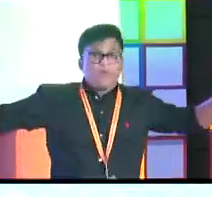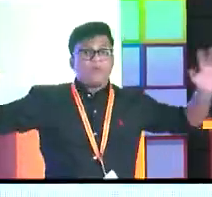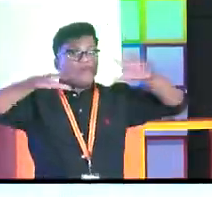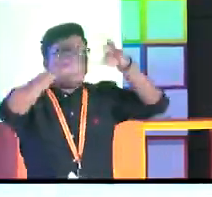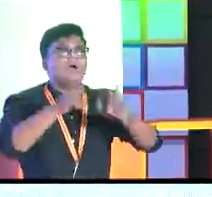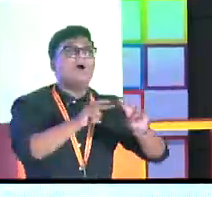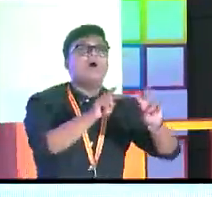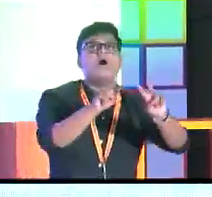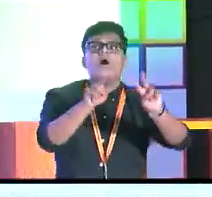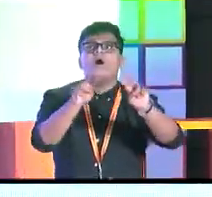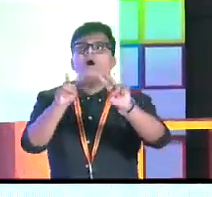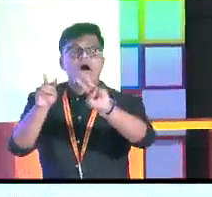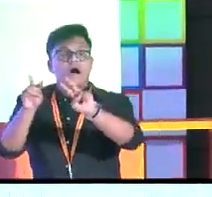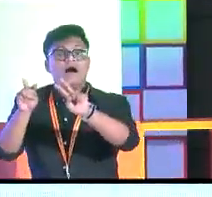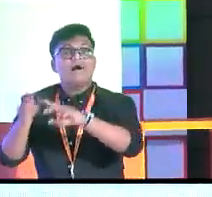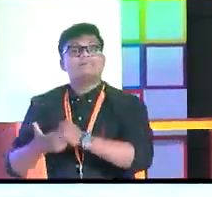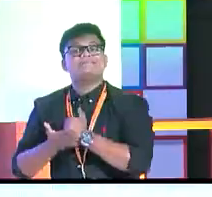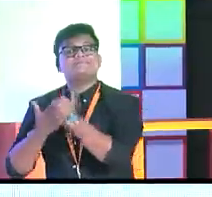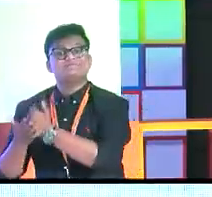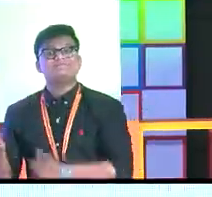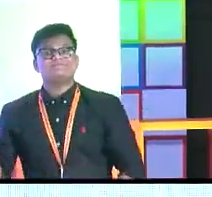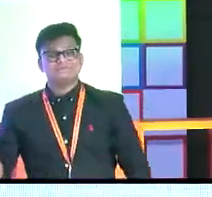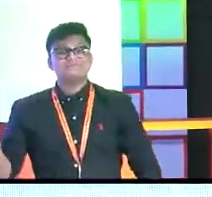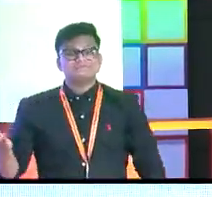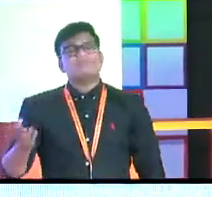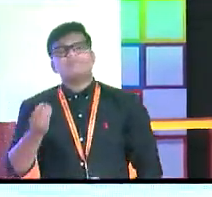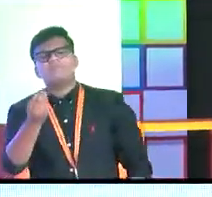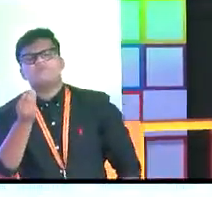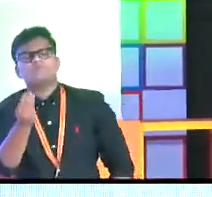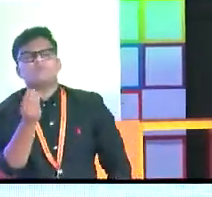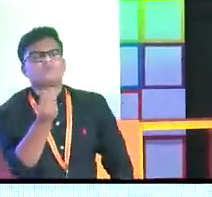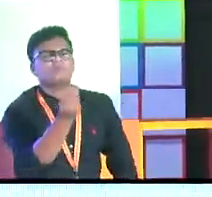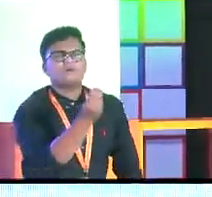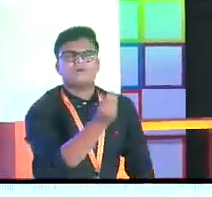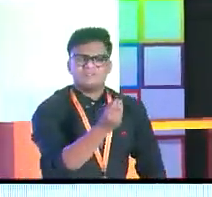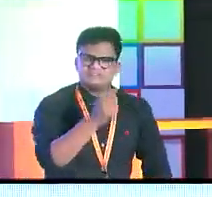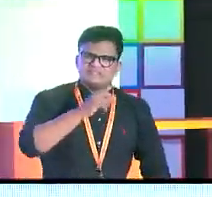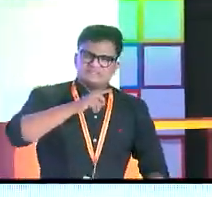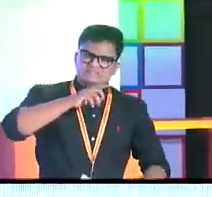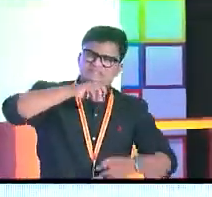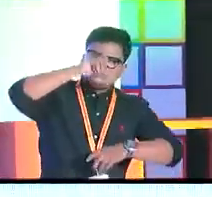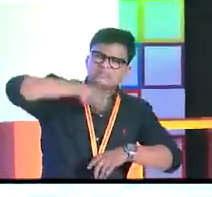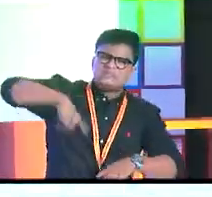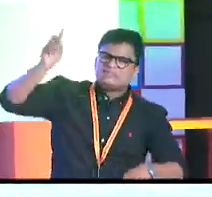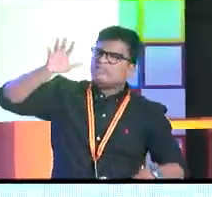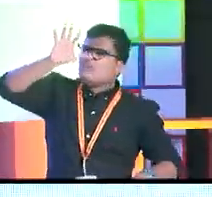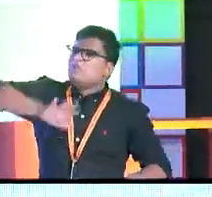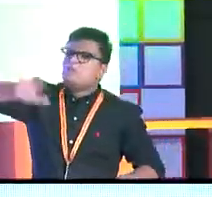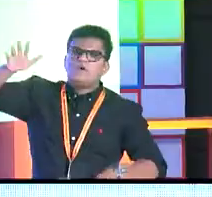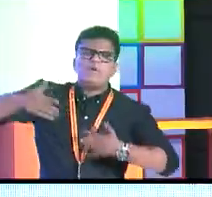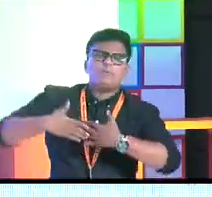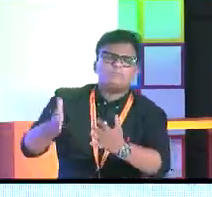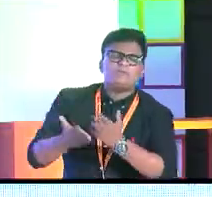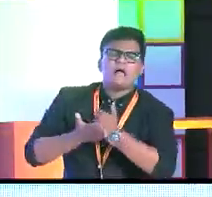raha hai, aur किस तरीके से छोटी छोटी चीज़ें इस देश में अपॉर्चुनिटी रखती हैं बहुत बड़ा होने